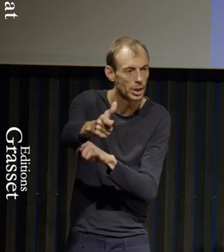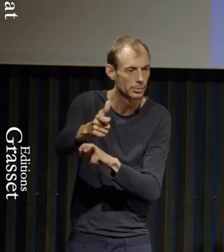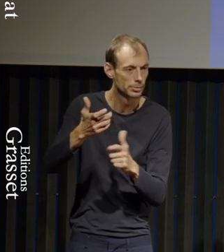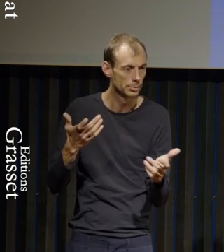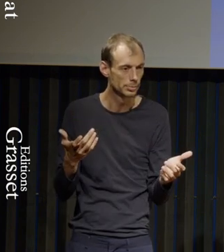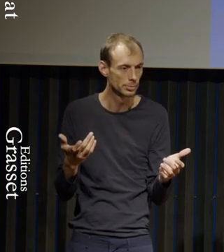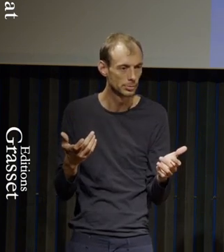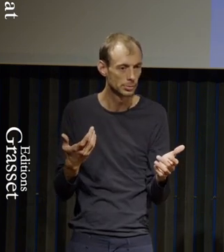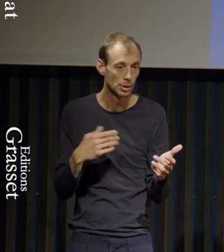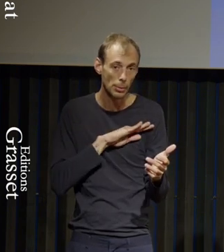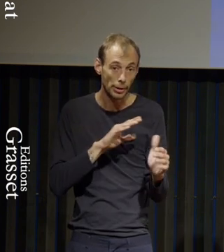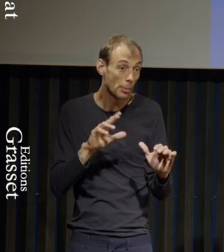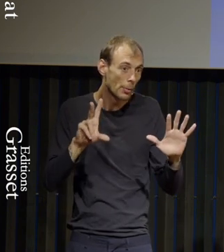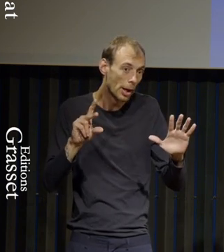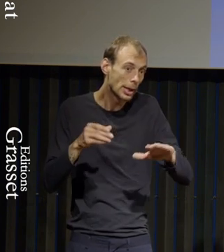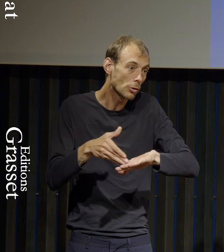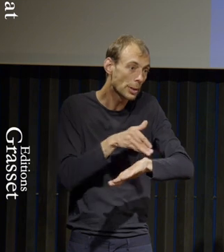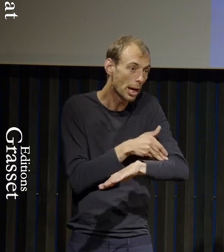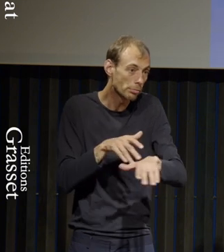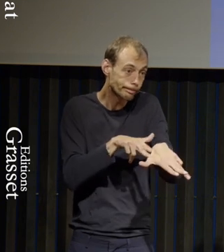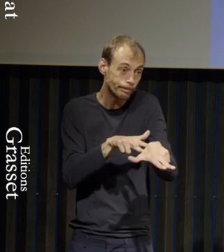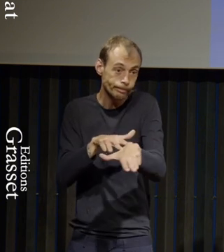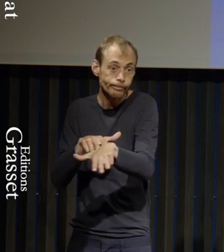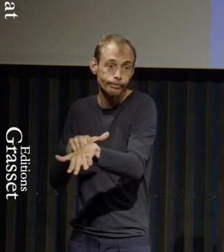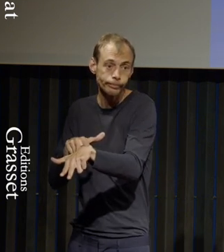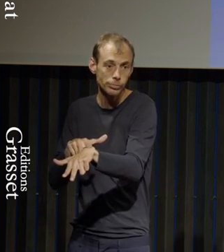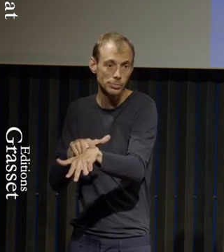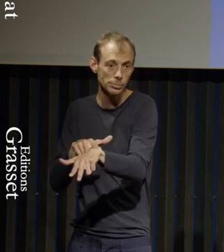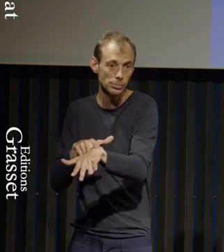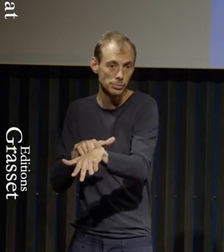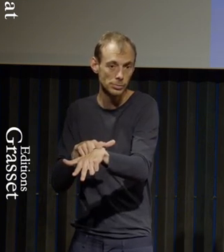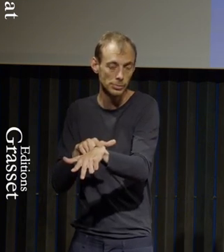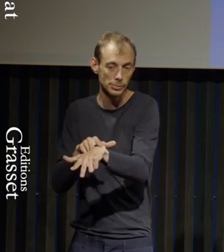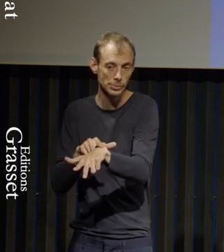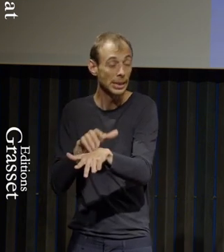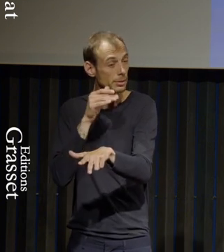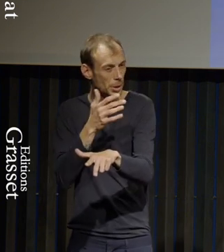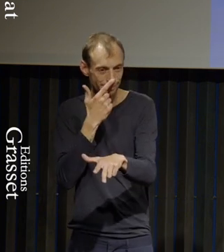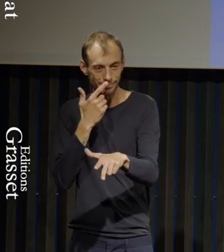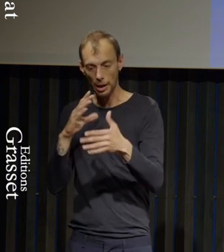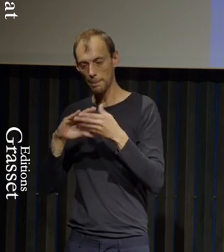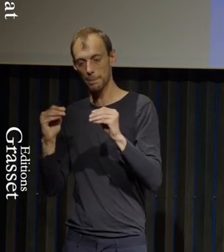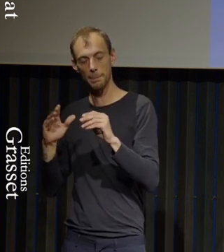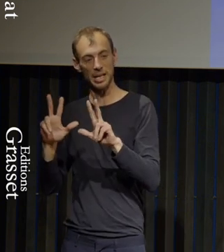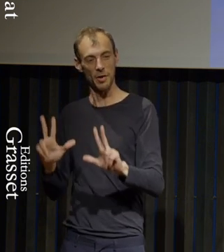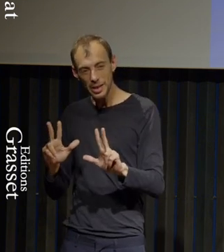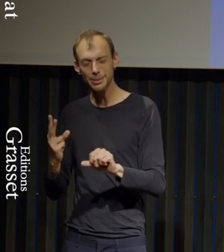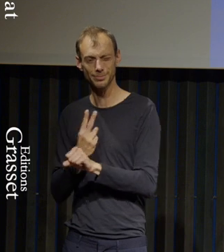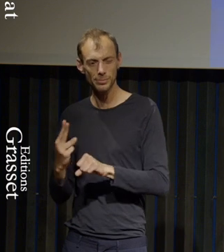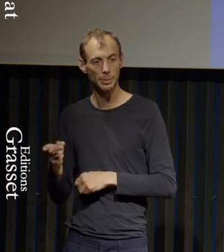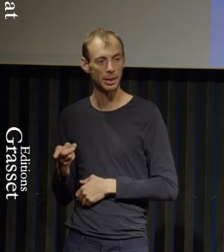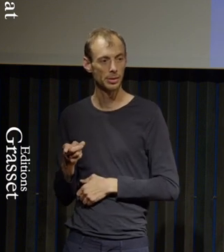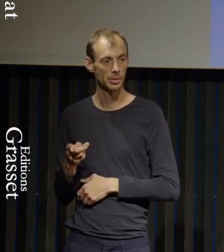que j'ai évoquées. Et si on utilise la métaphore informatique, ça veut dire que la myriade